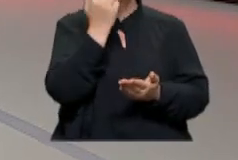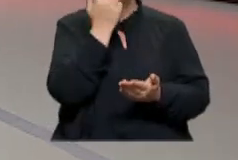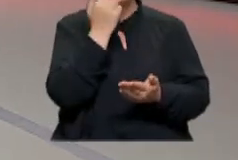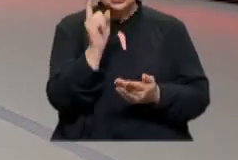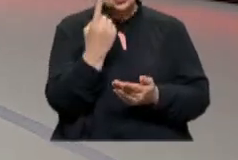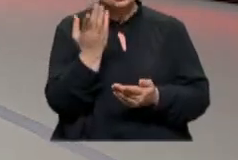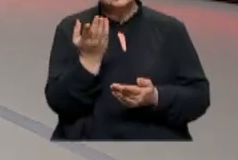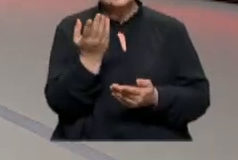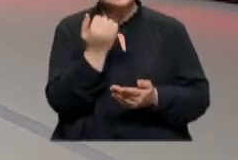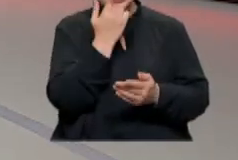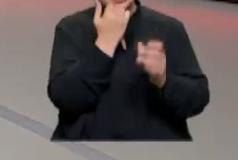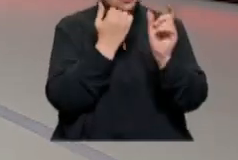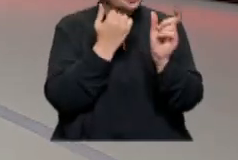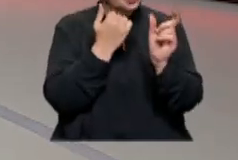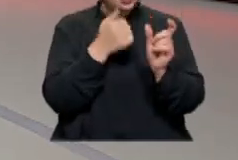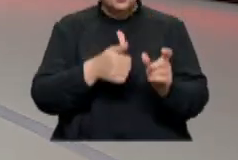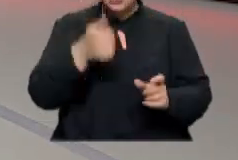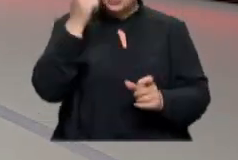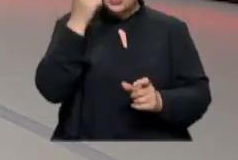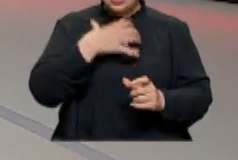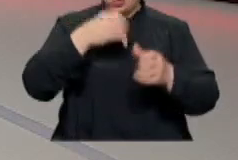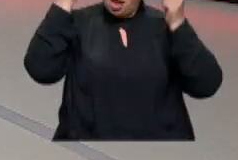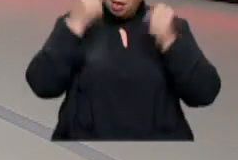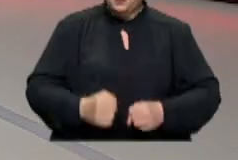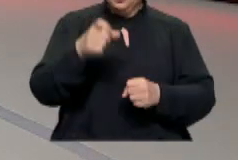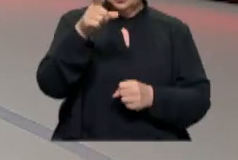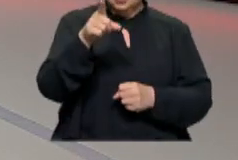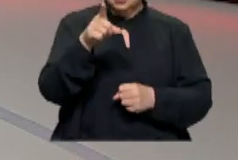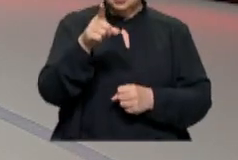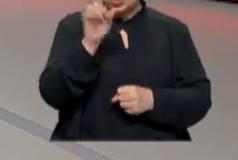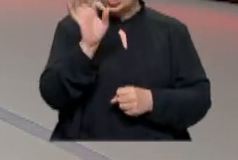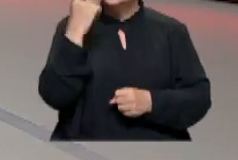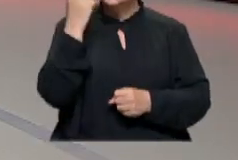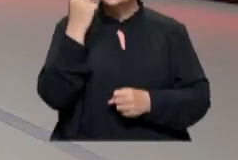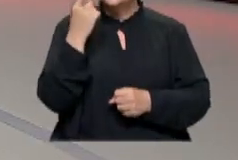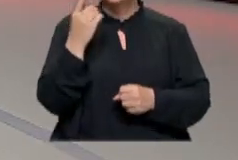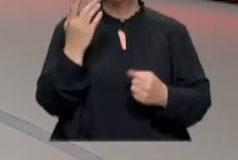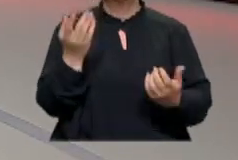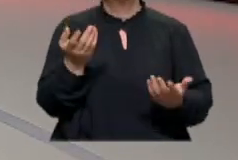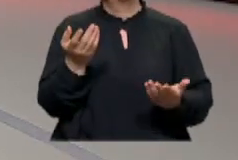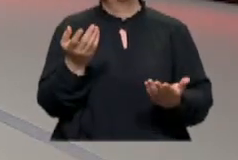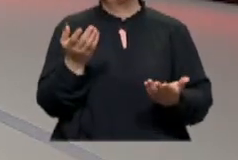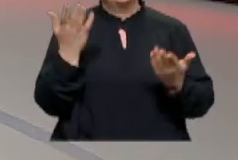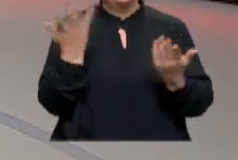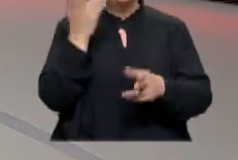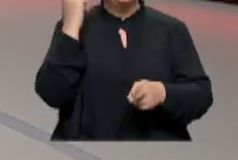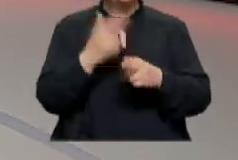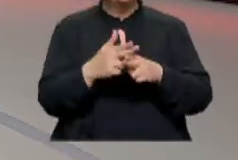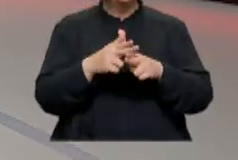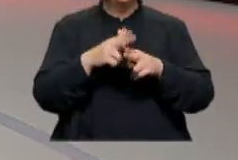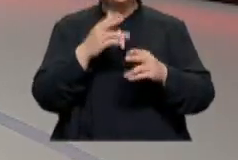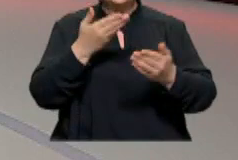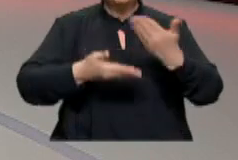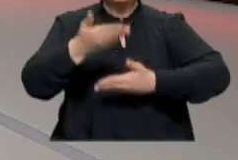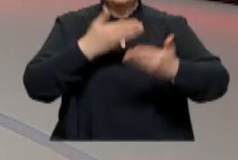ilginç. Bakan Bey kendisi kalıcı ya. Öyle düşünüyor. Oysa en hızlı trafiğin